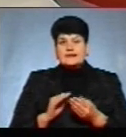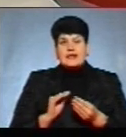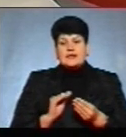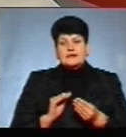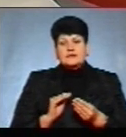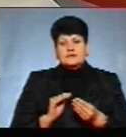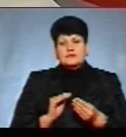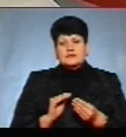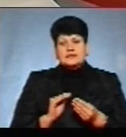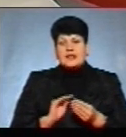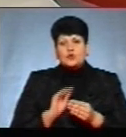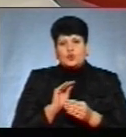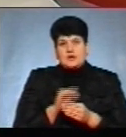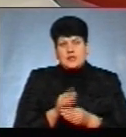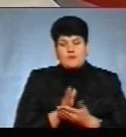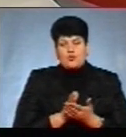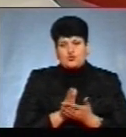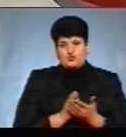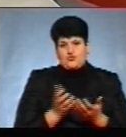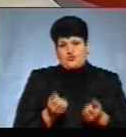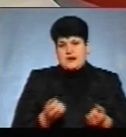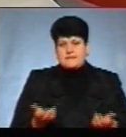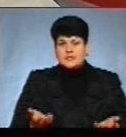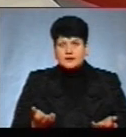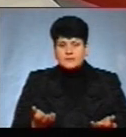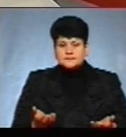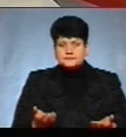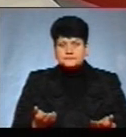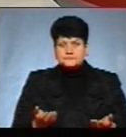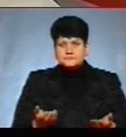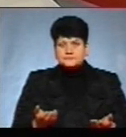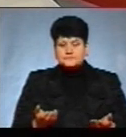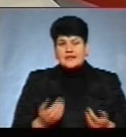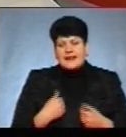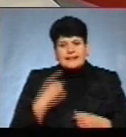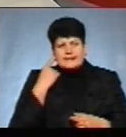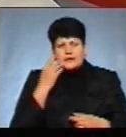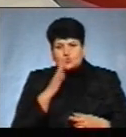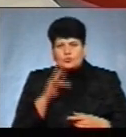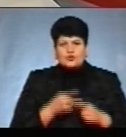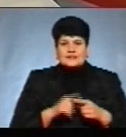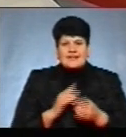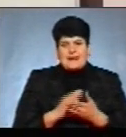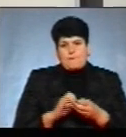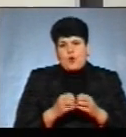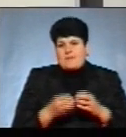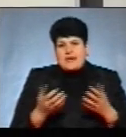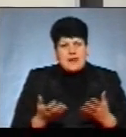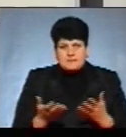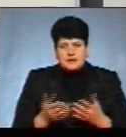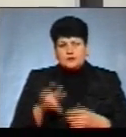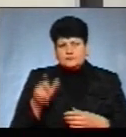фінансує, не надає послуги саме якраз йому, можливість отримати ці послуги. Тому я не думаю, що тут якась є